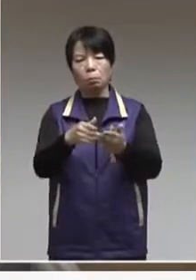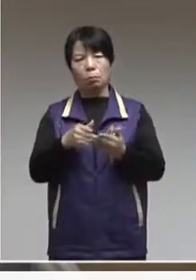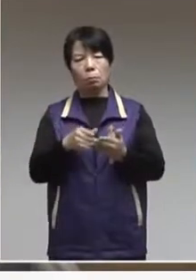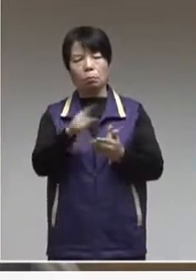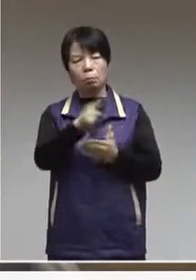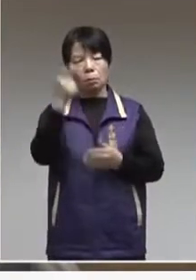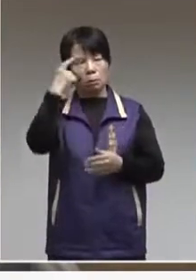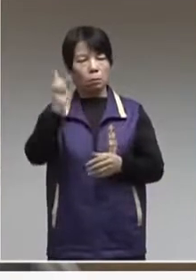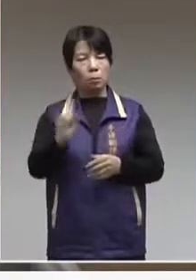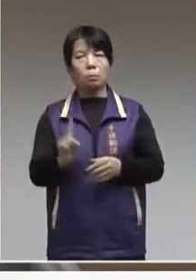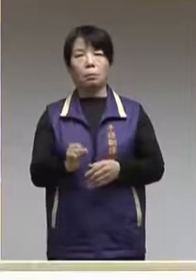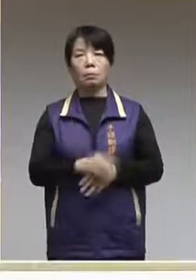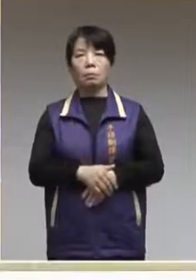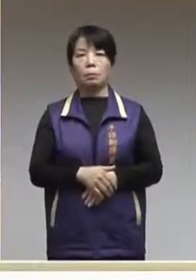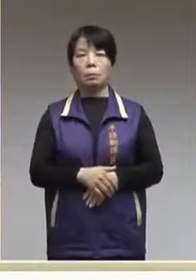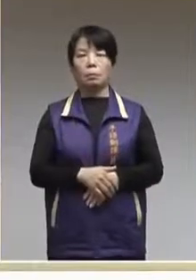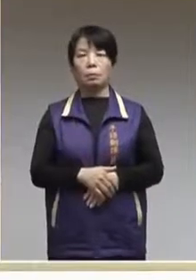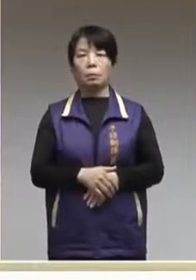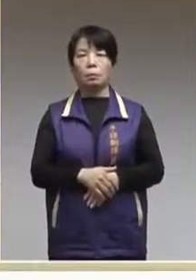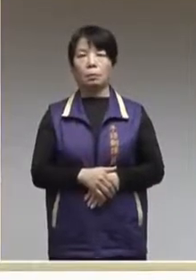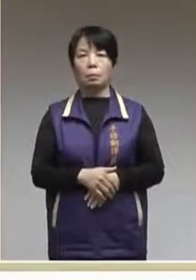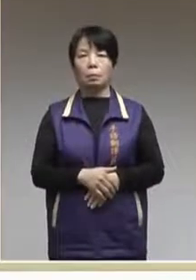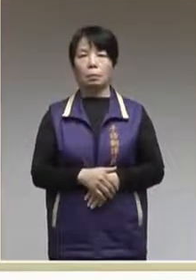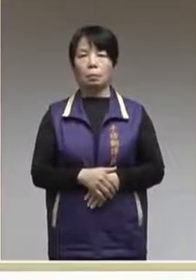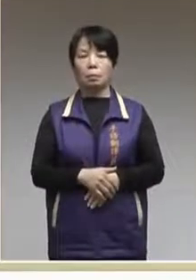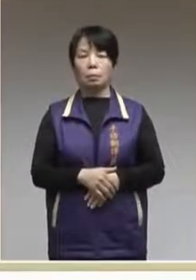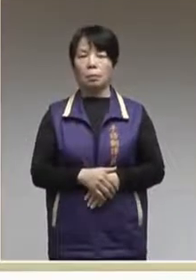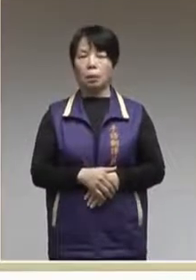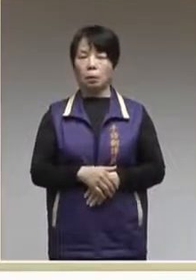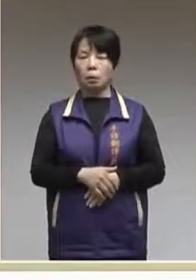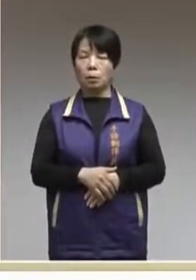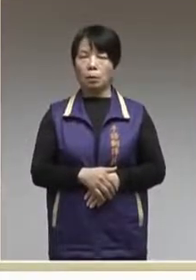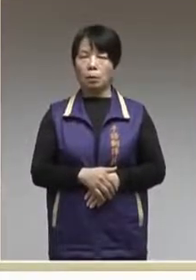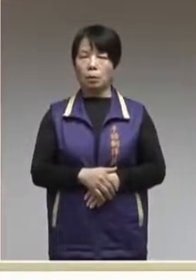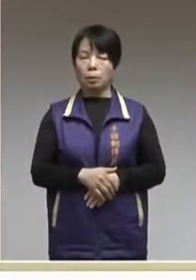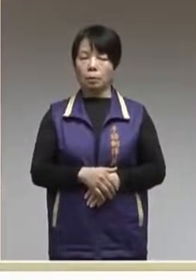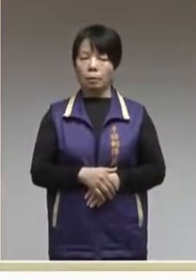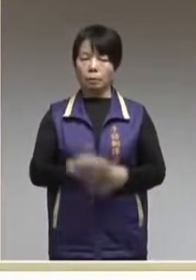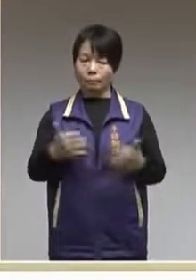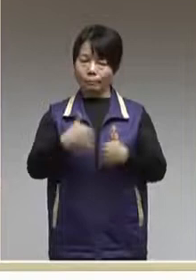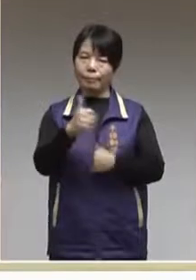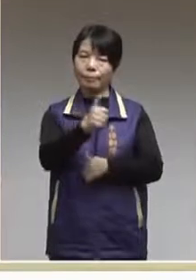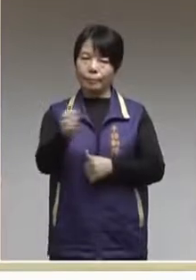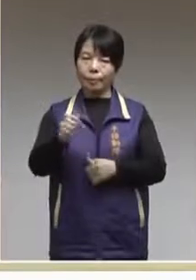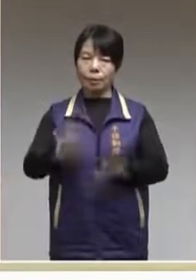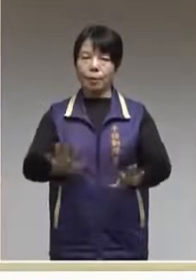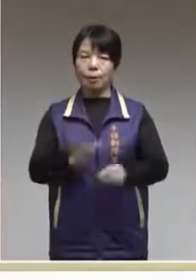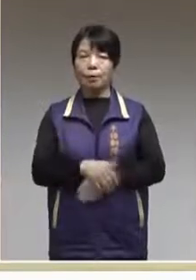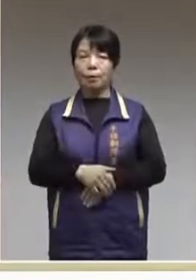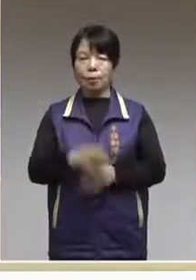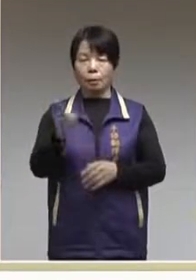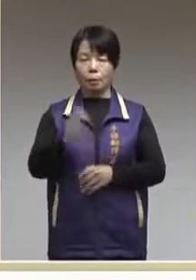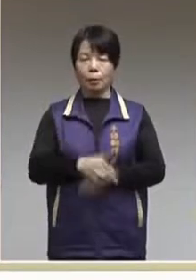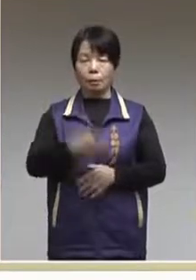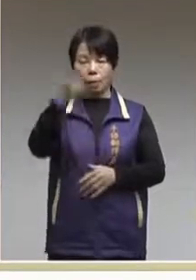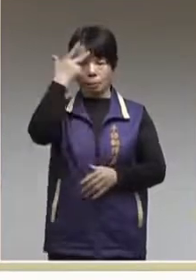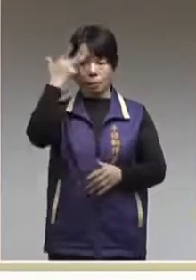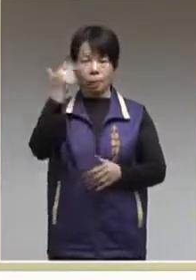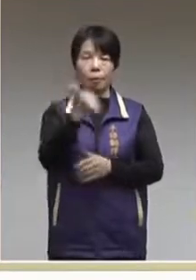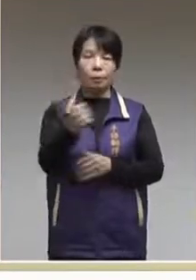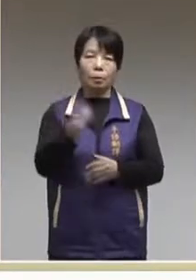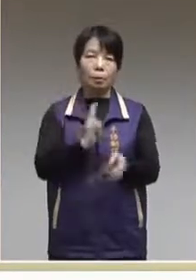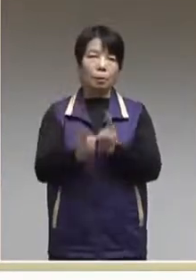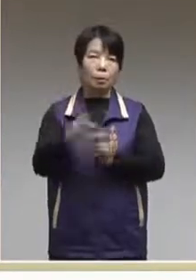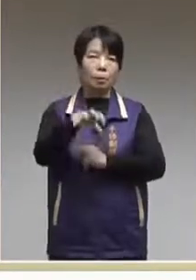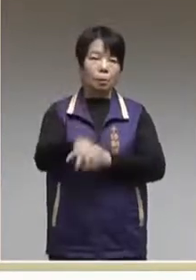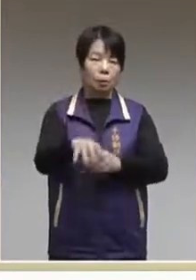样子。 好，也谢谢提问哈。那我想这个部分，中央流行疫情指挥中心有特别跟我们解释，这